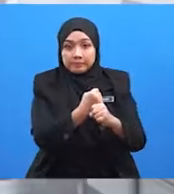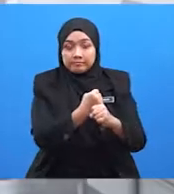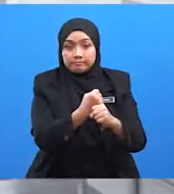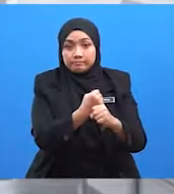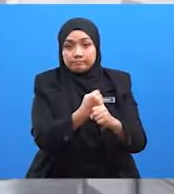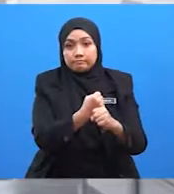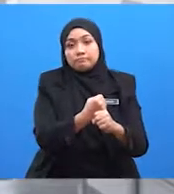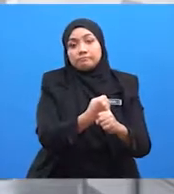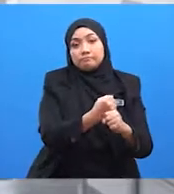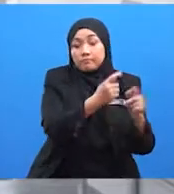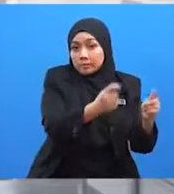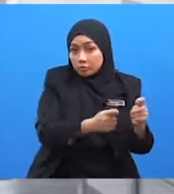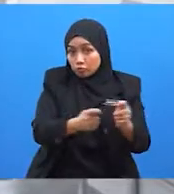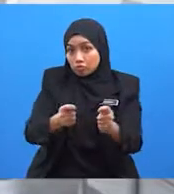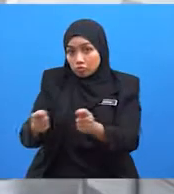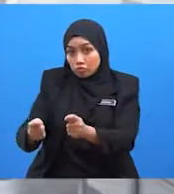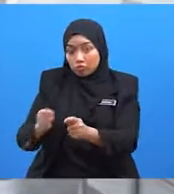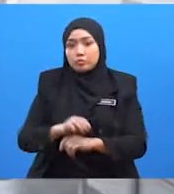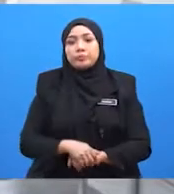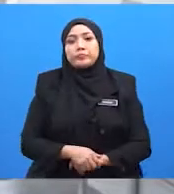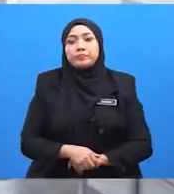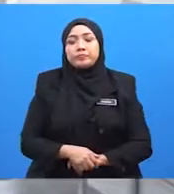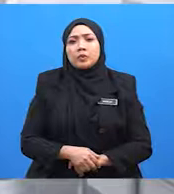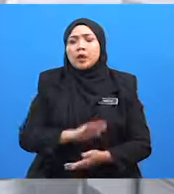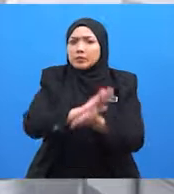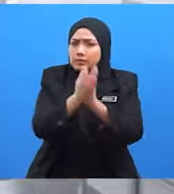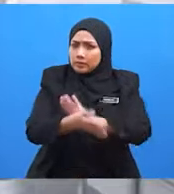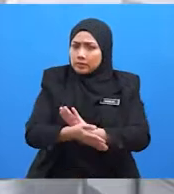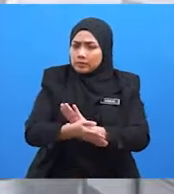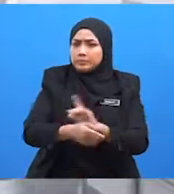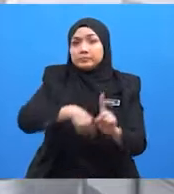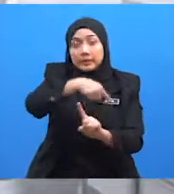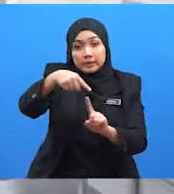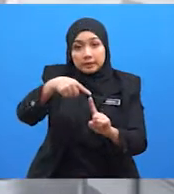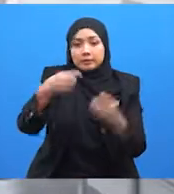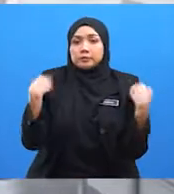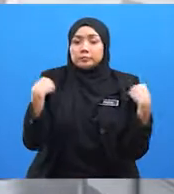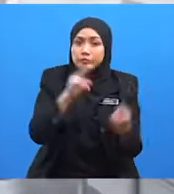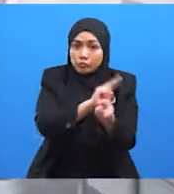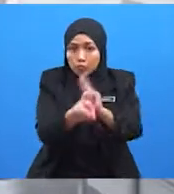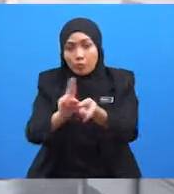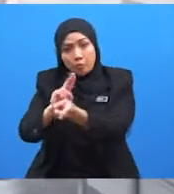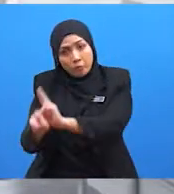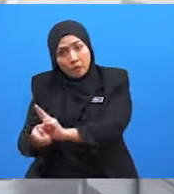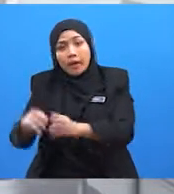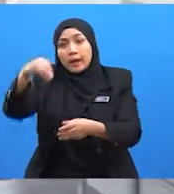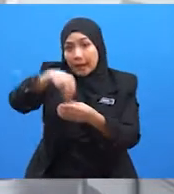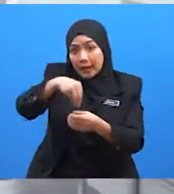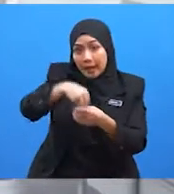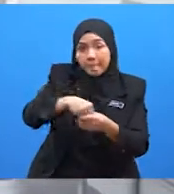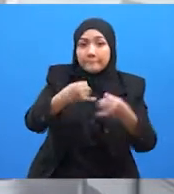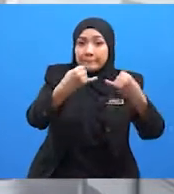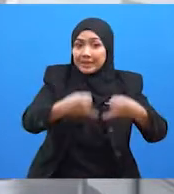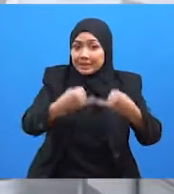Pengangguran struktur berlaku ekoran perubahan dalam industri secara